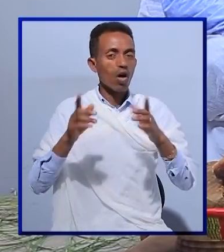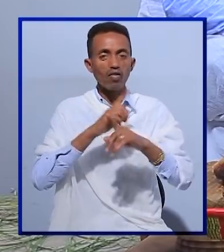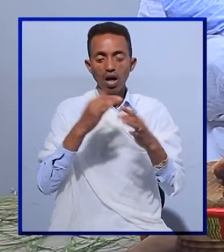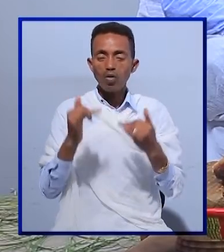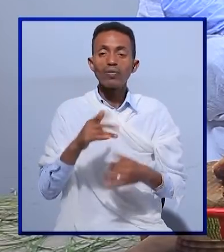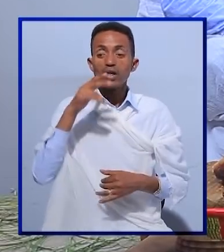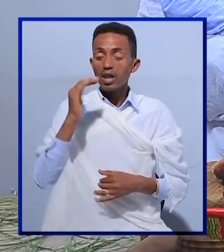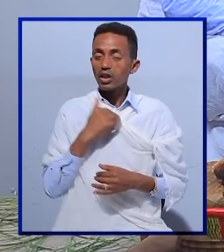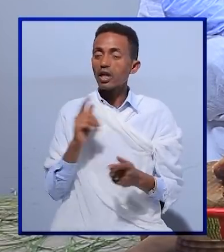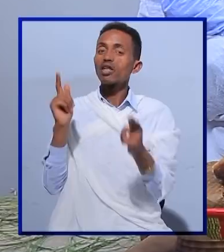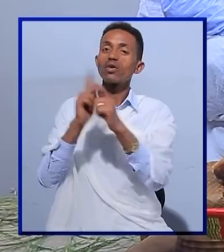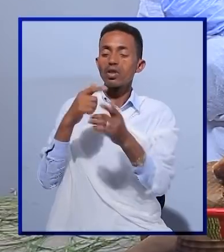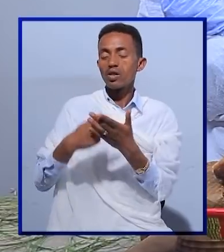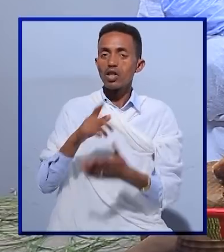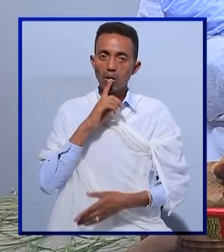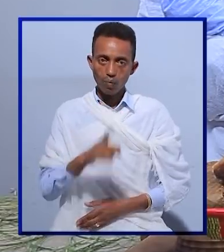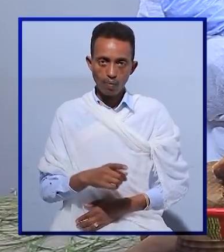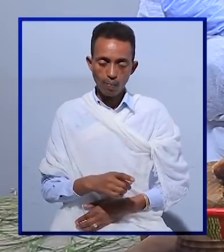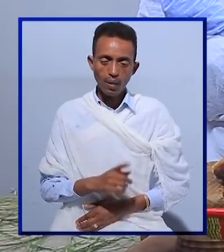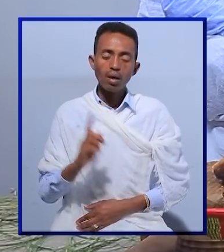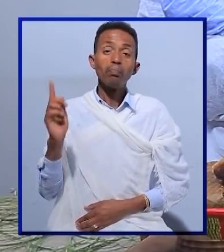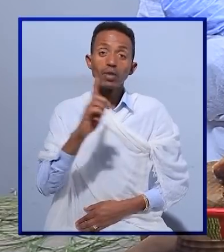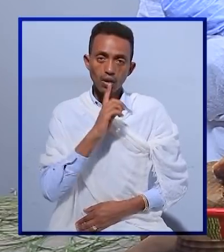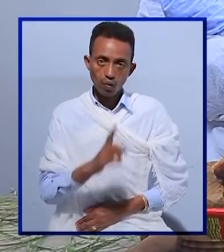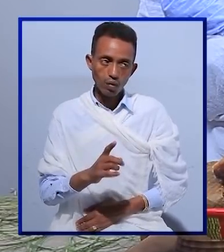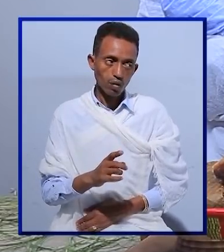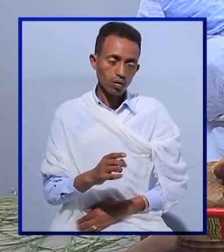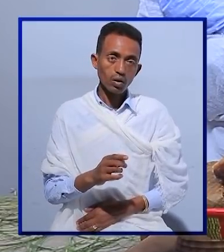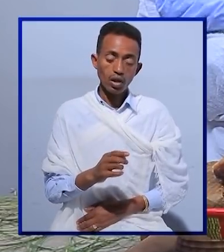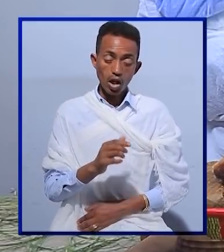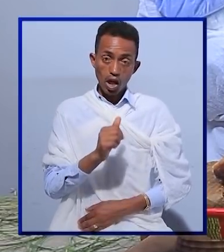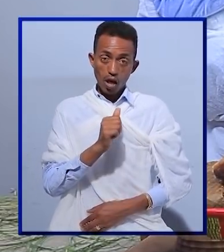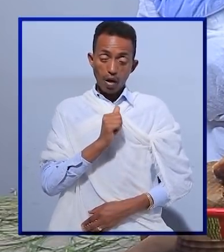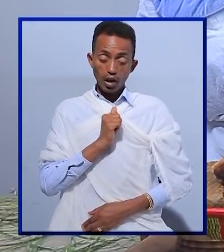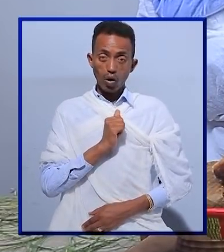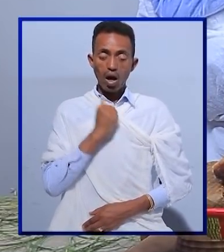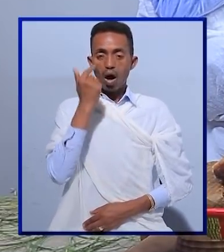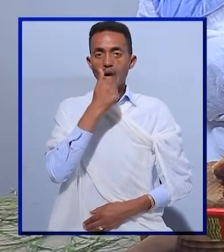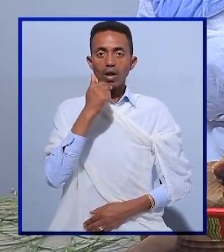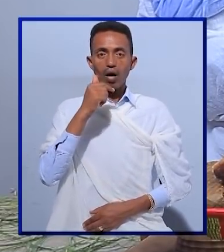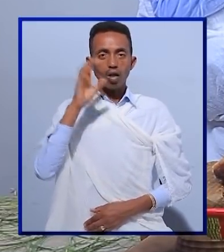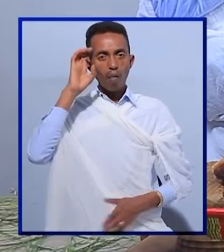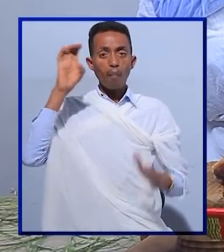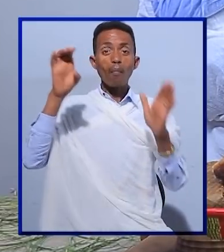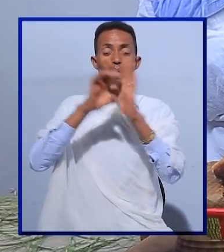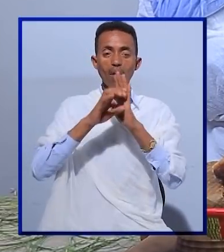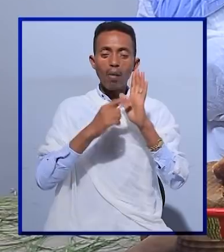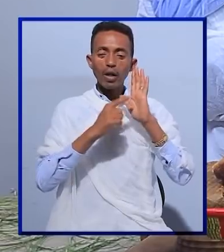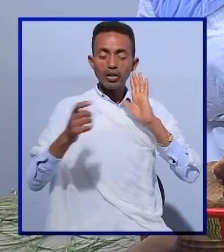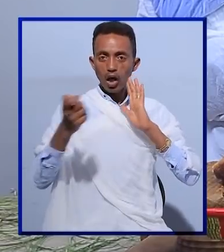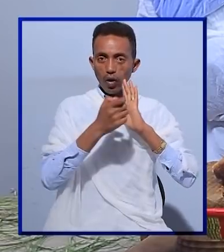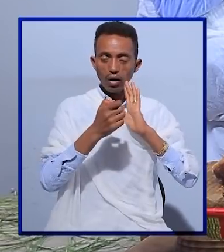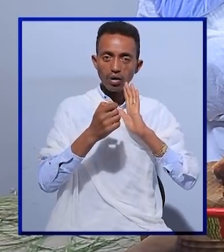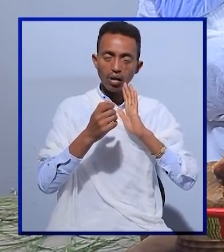የለብንም። አሁን እህታችን የገጠማት ፈተና ያ ነው። ምንድነው? የማንነቷ መታወቂያ መገለጫ